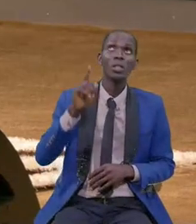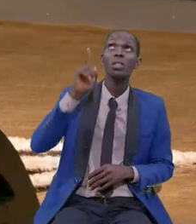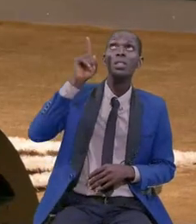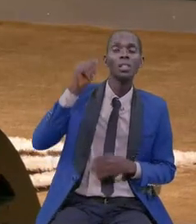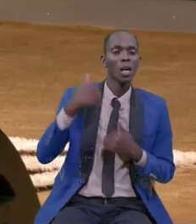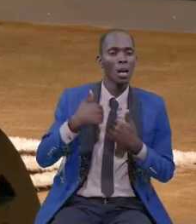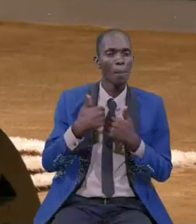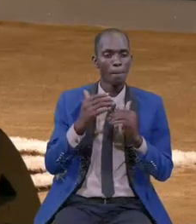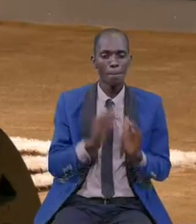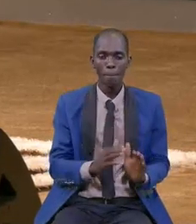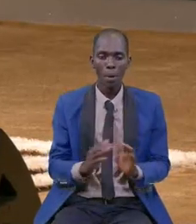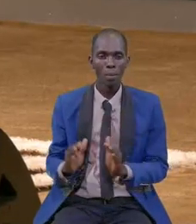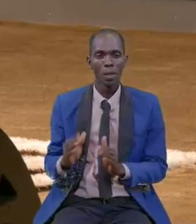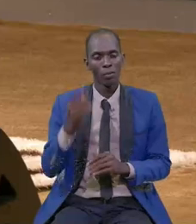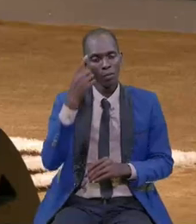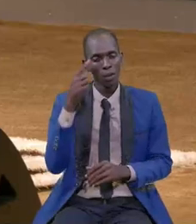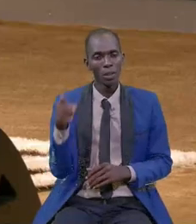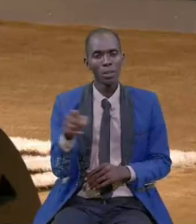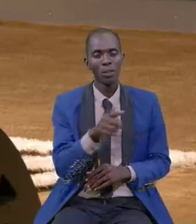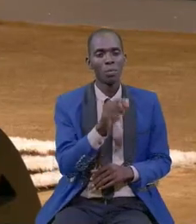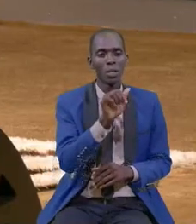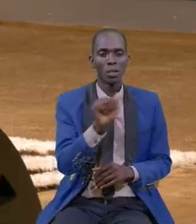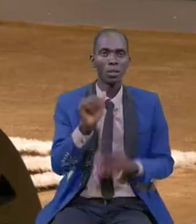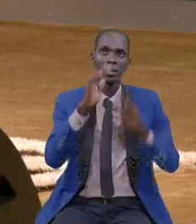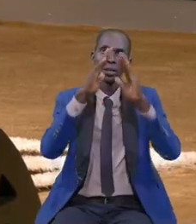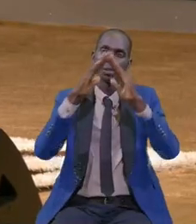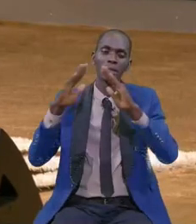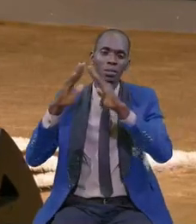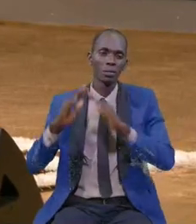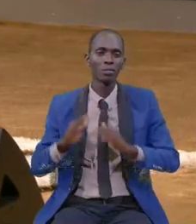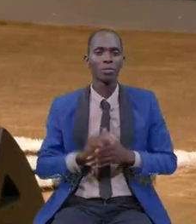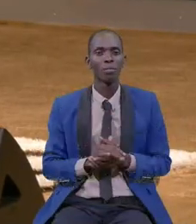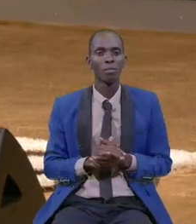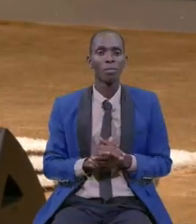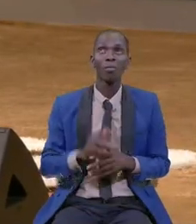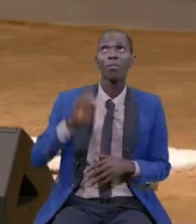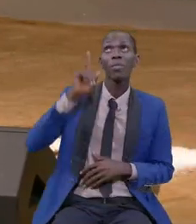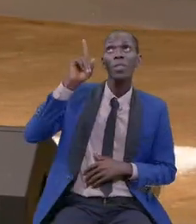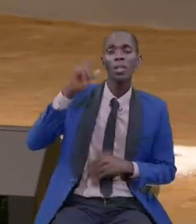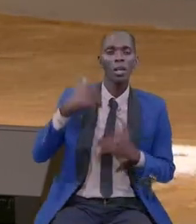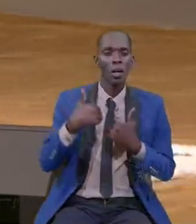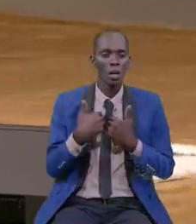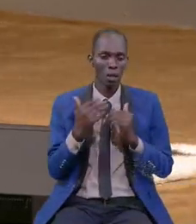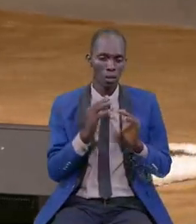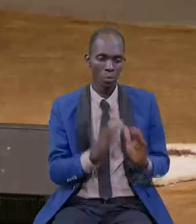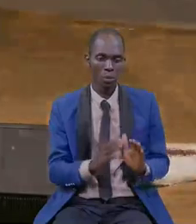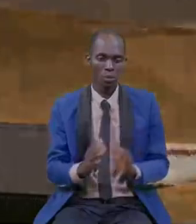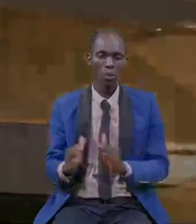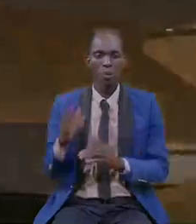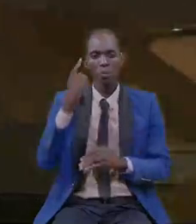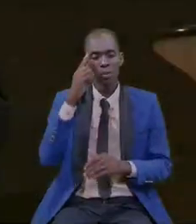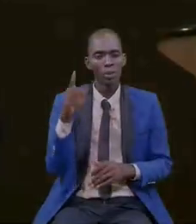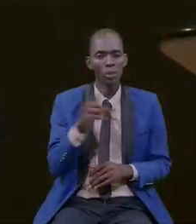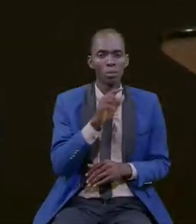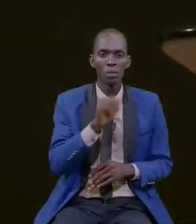Dieu car il leur a préparé une cité car il leur a préparé une